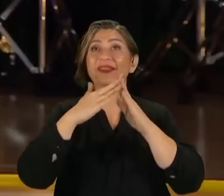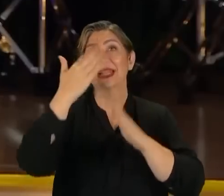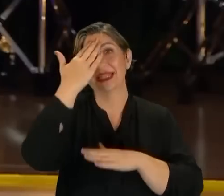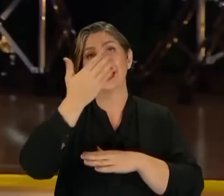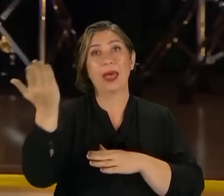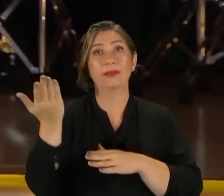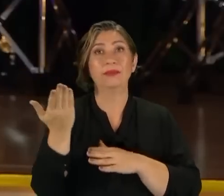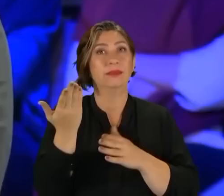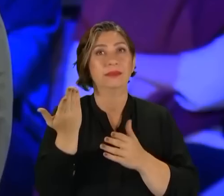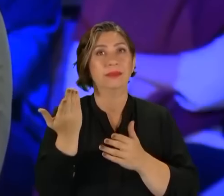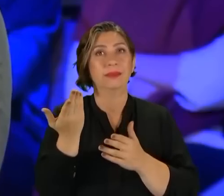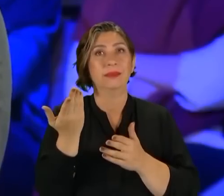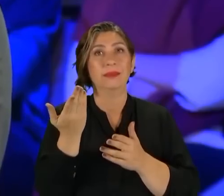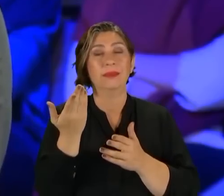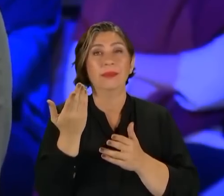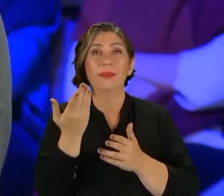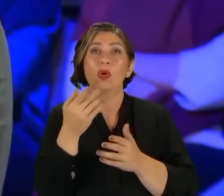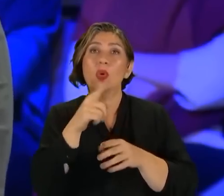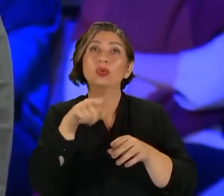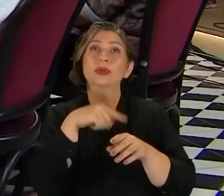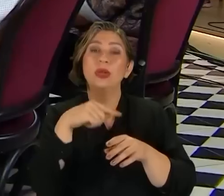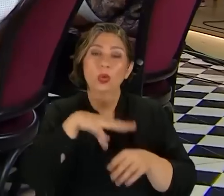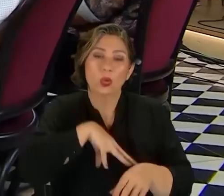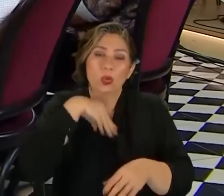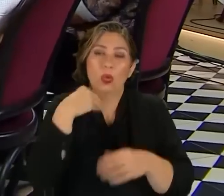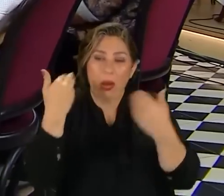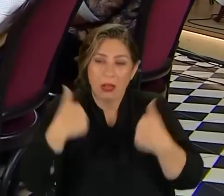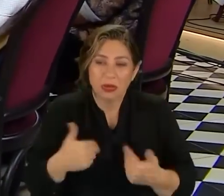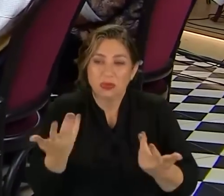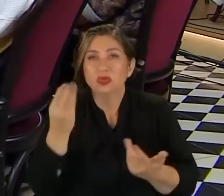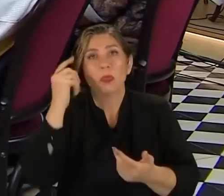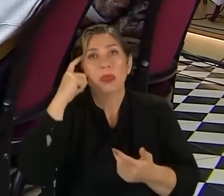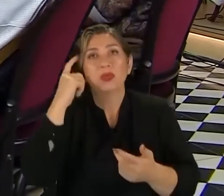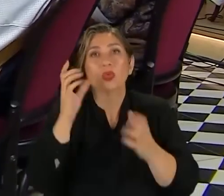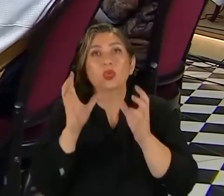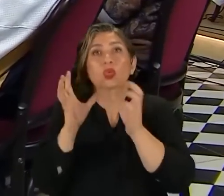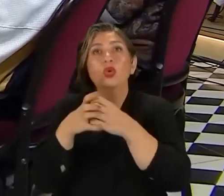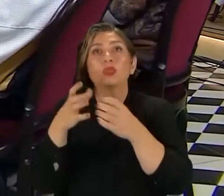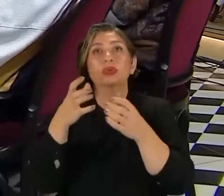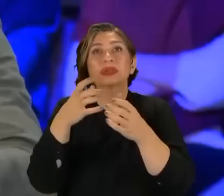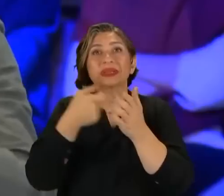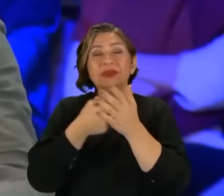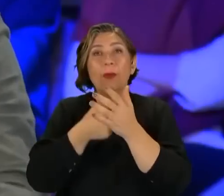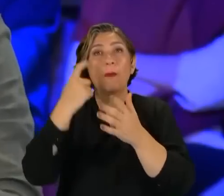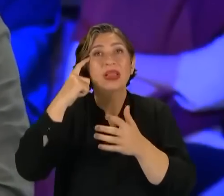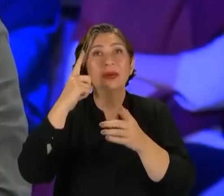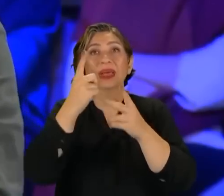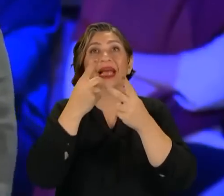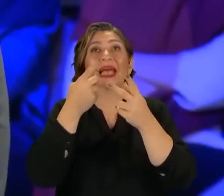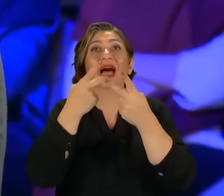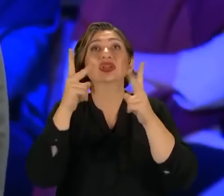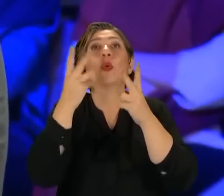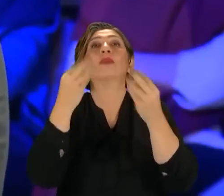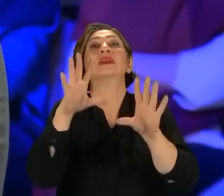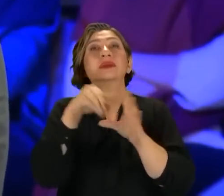Evdekilere Selam? Seninle ilgili? Yani o zamanki ruh halimiz herhalde. Hı. Çok da mantıklı. Yani grubun isminin de mantıklı bir açıklaması olmadığı için. Çok